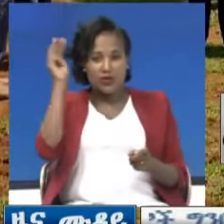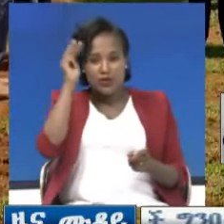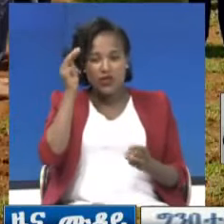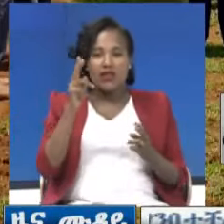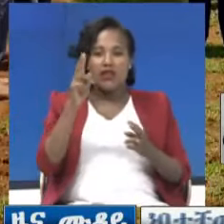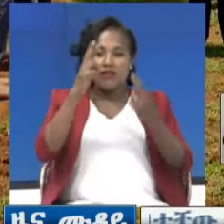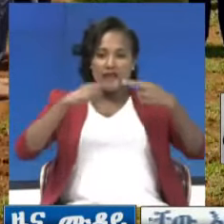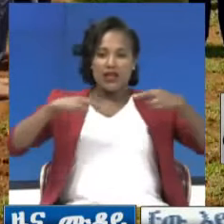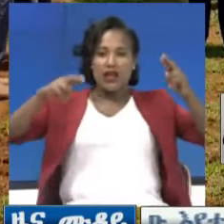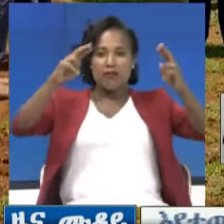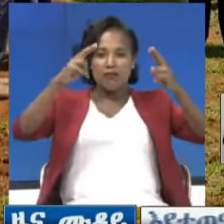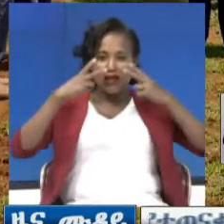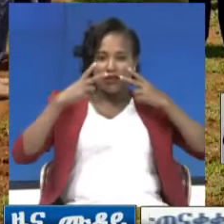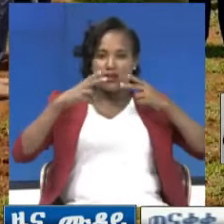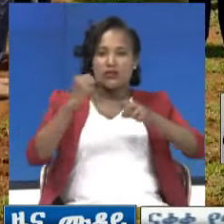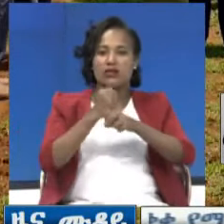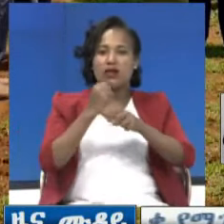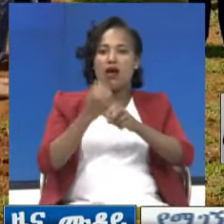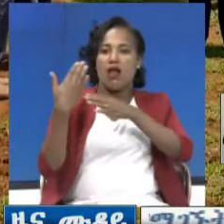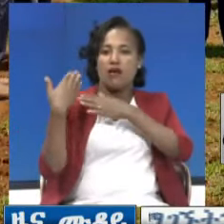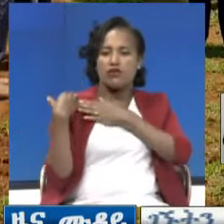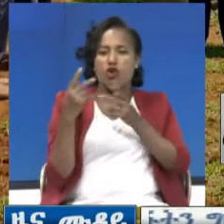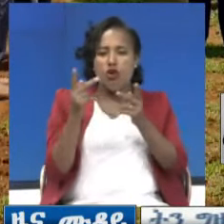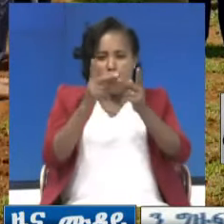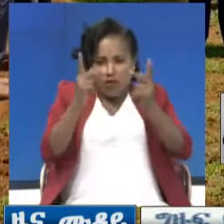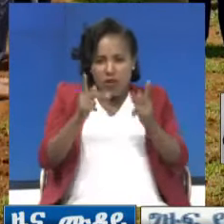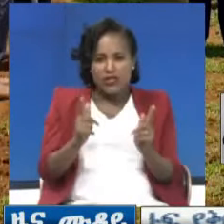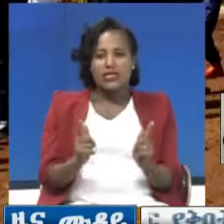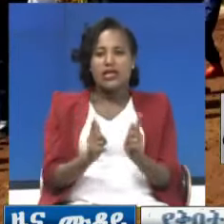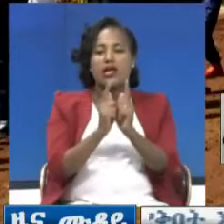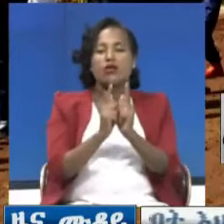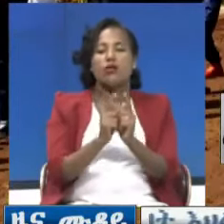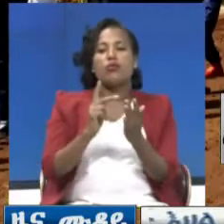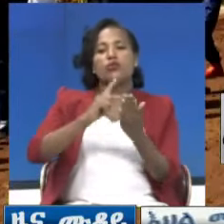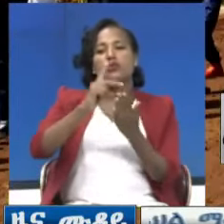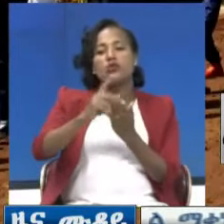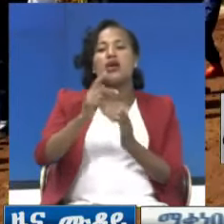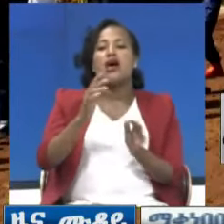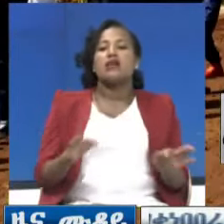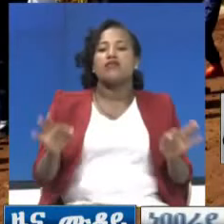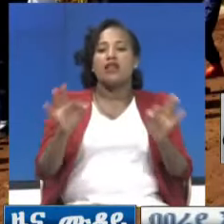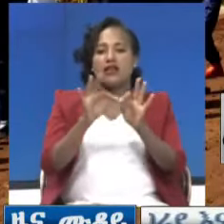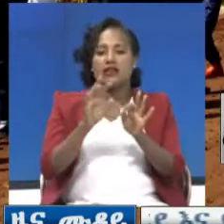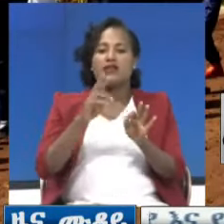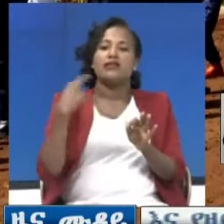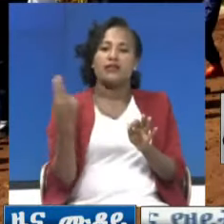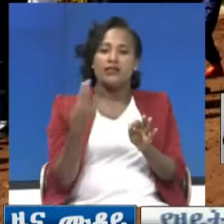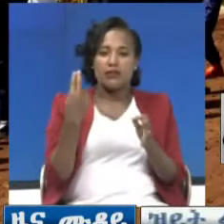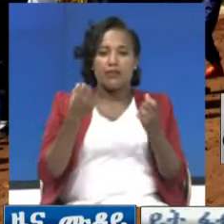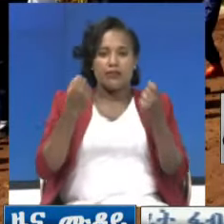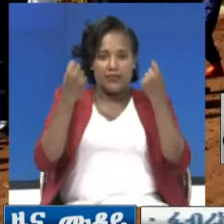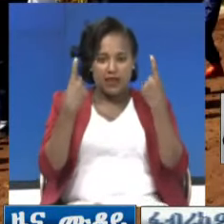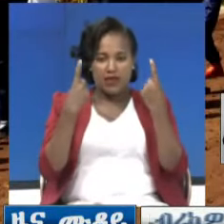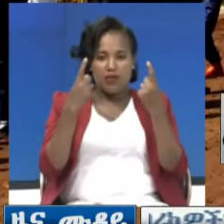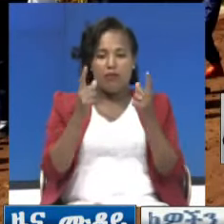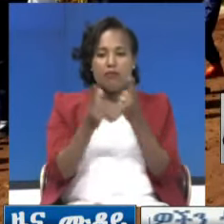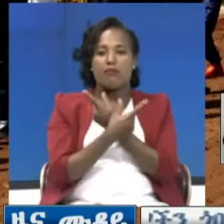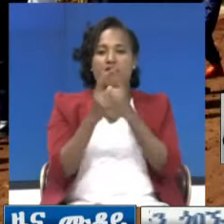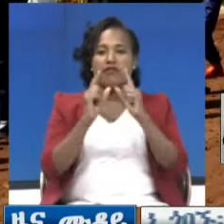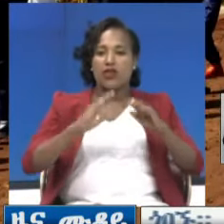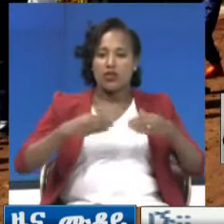የፌዴራል የሚመለከታቸውን የስራ ኃላፊዎች ቦታው ድረስ ተገኝተው የፕሮጀክቶችን አስፈላጊነት ፋይዳነት ተገንዝበው መፍትሄ